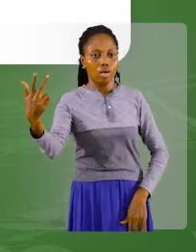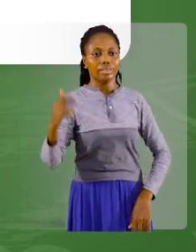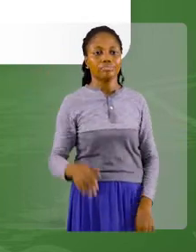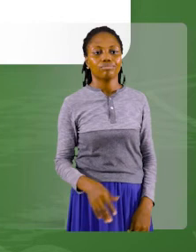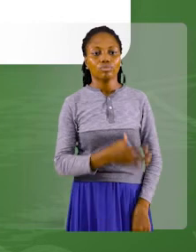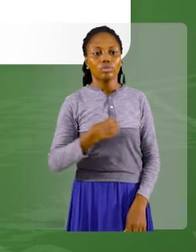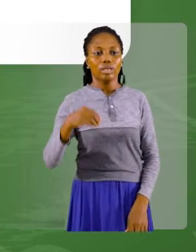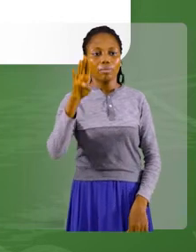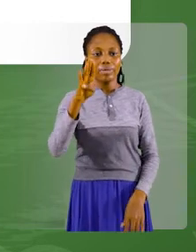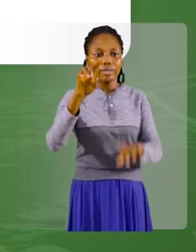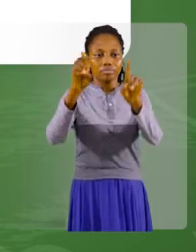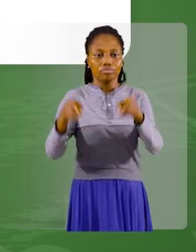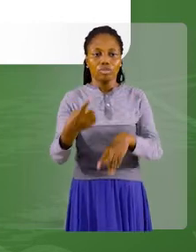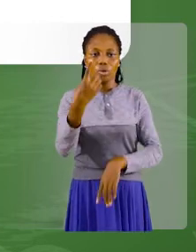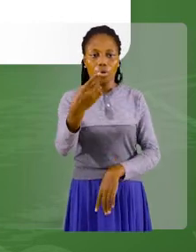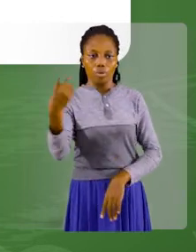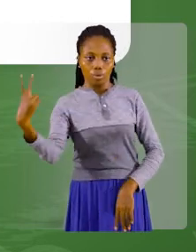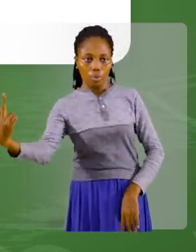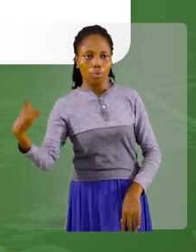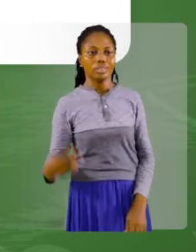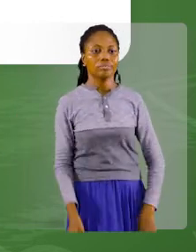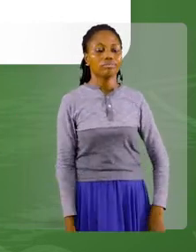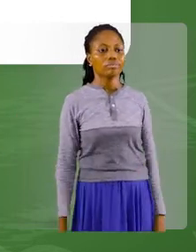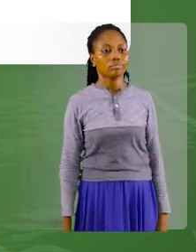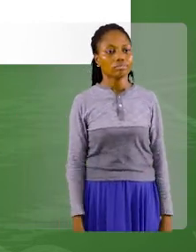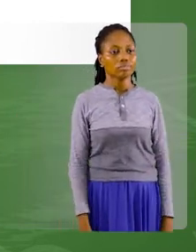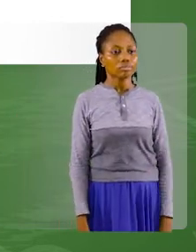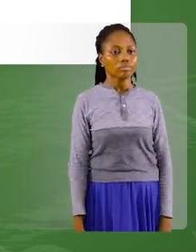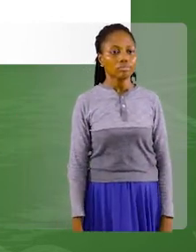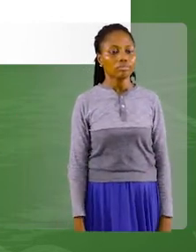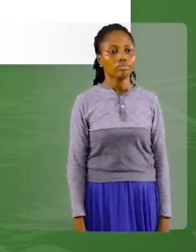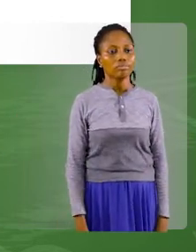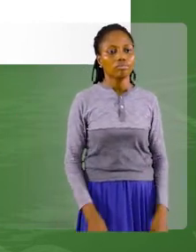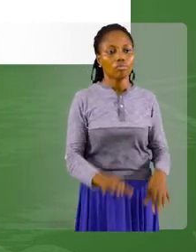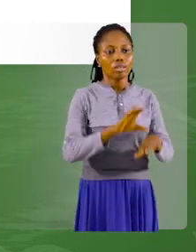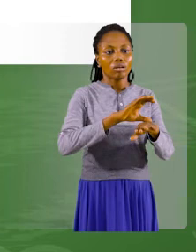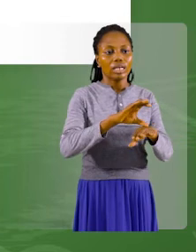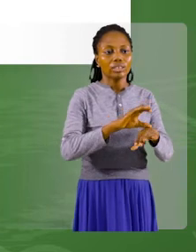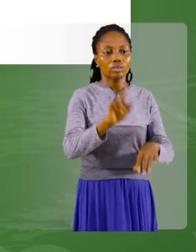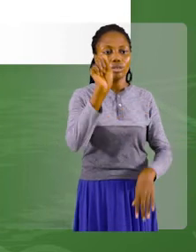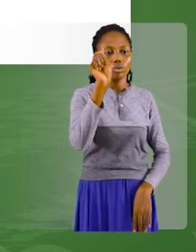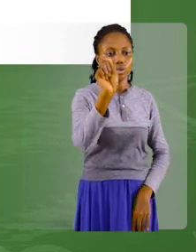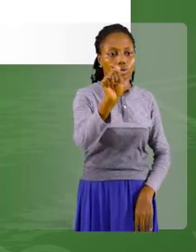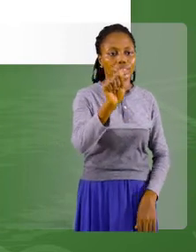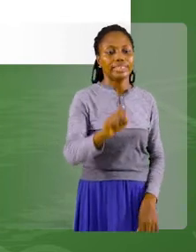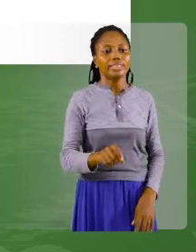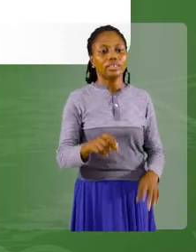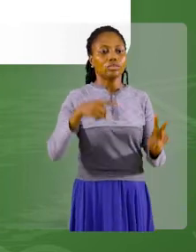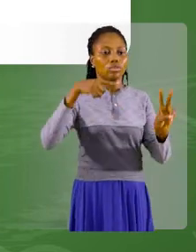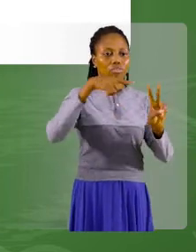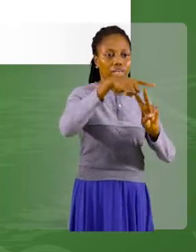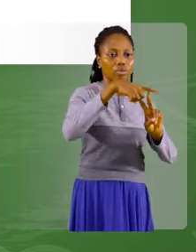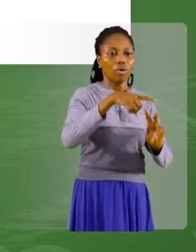3 et B de coordonnées 1, 2. Calcule les coordonnées du